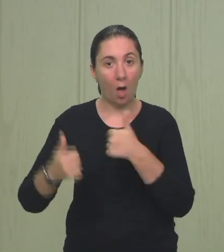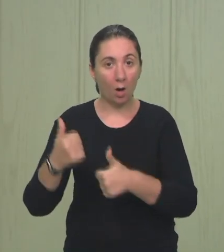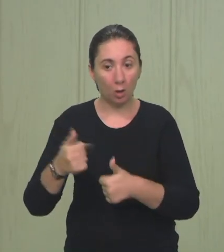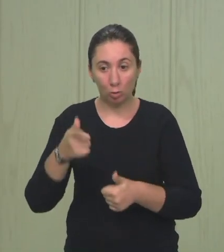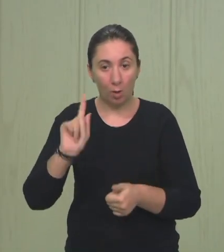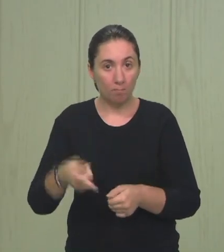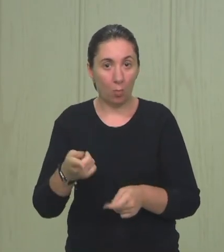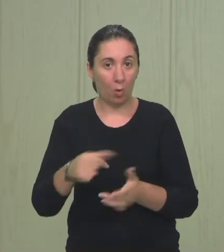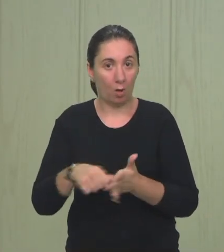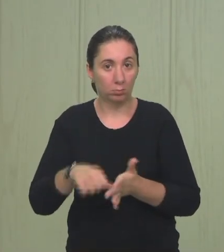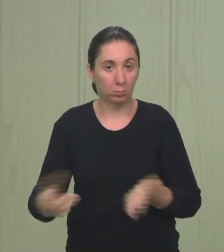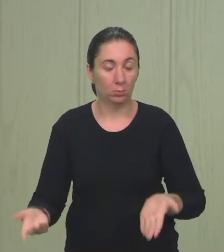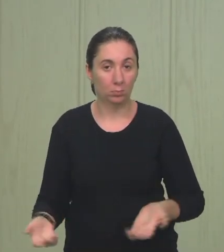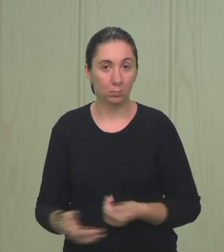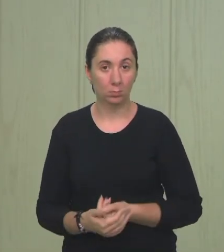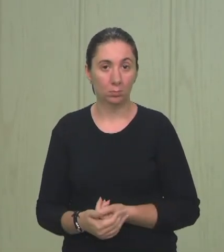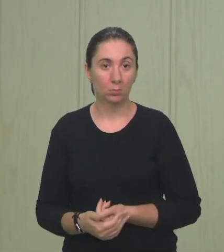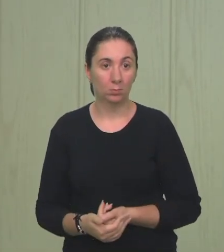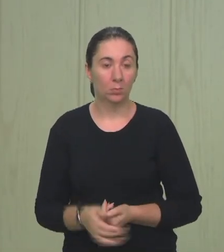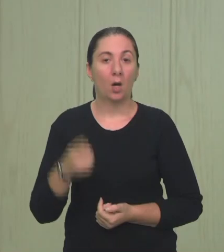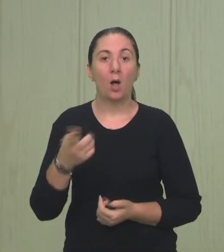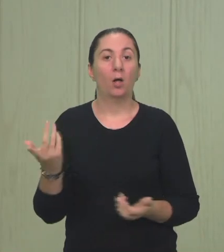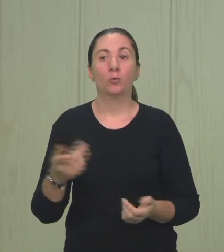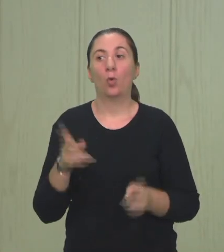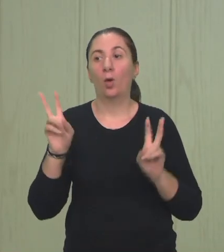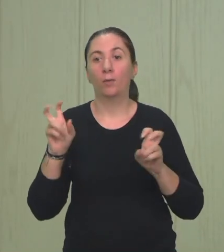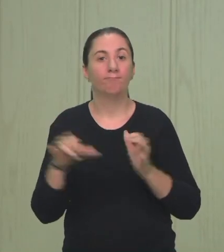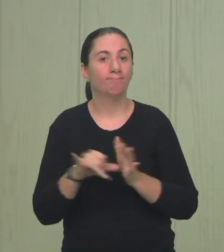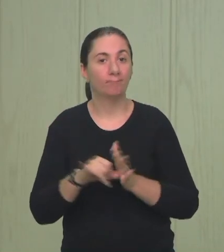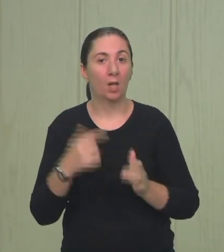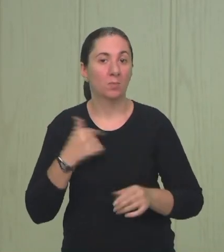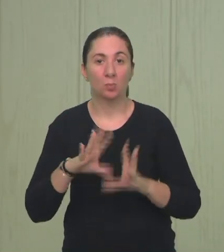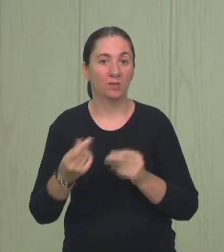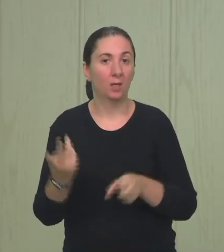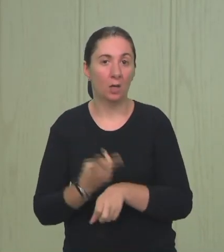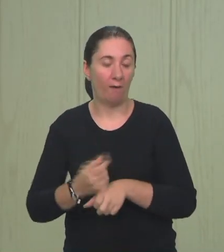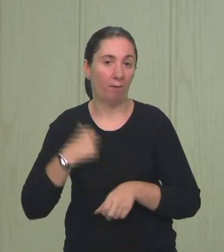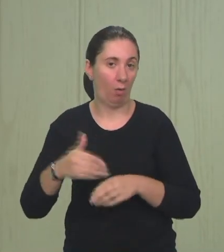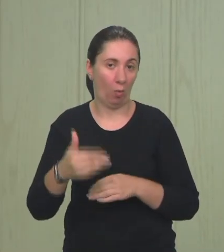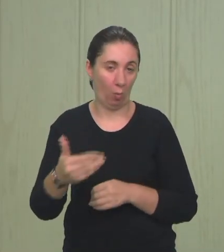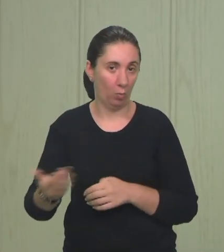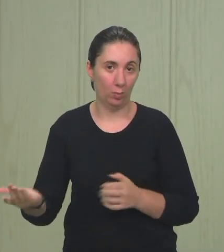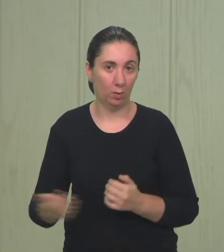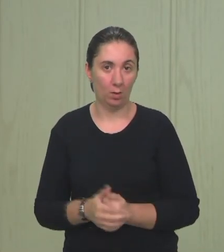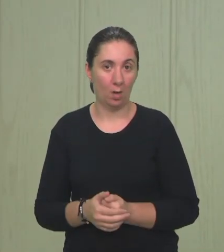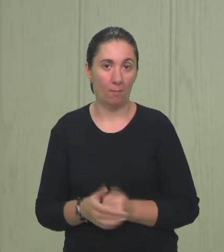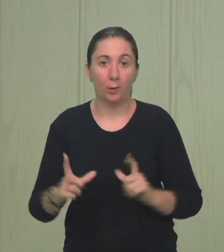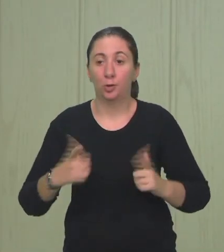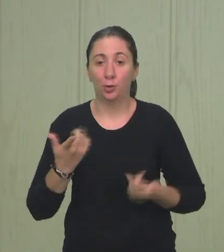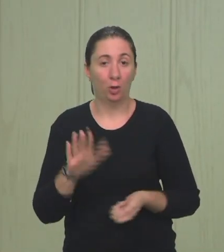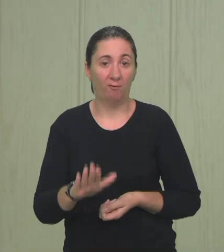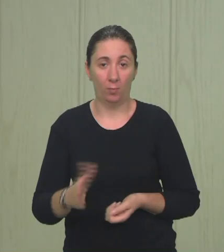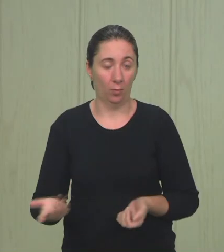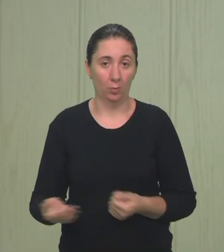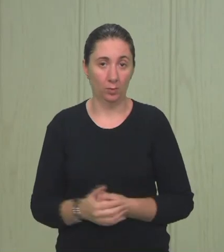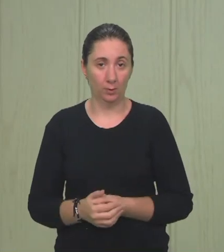moraš provoditi. Tako da to je, ali nekako to je klasika na koju smo se već navikli iz godine u godinu, tako da živimo jednostavno s